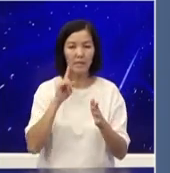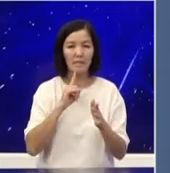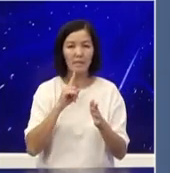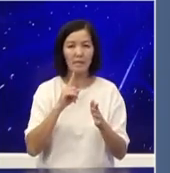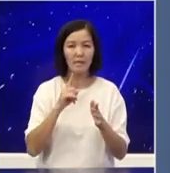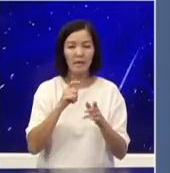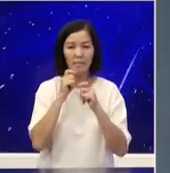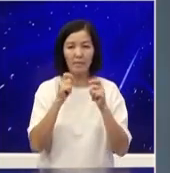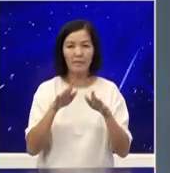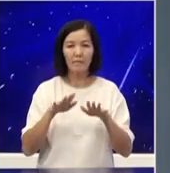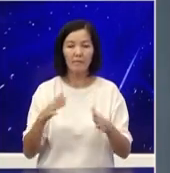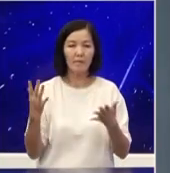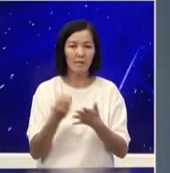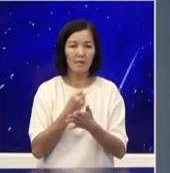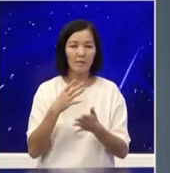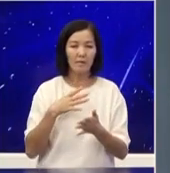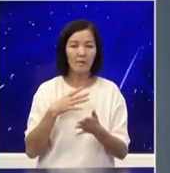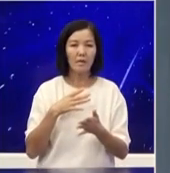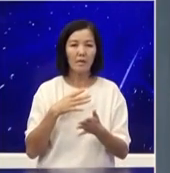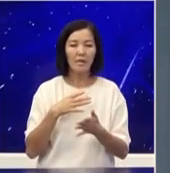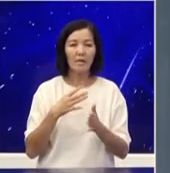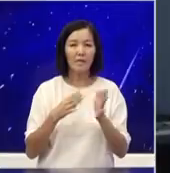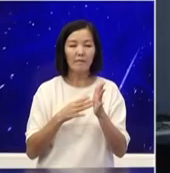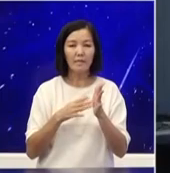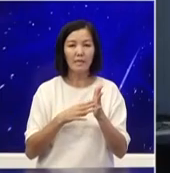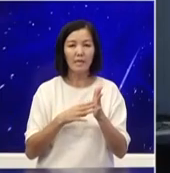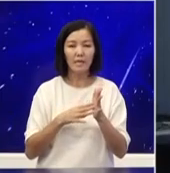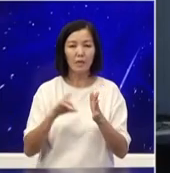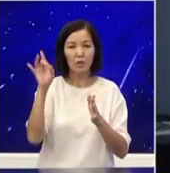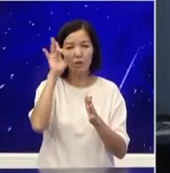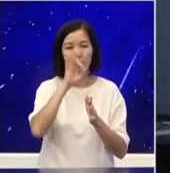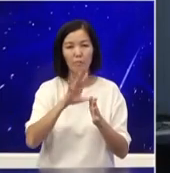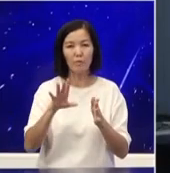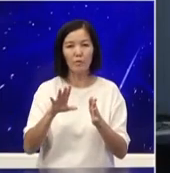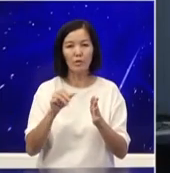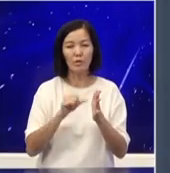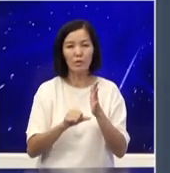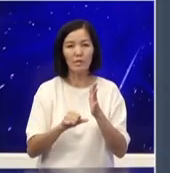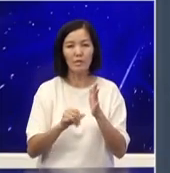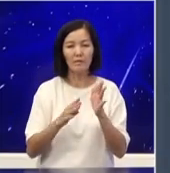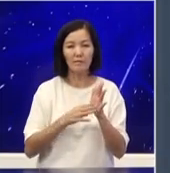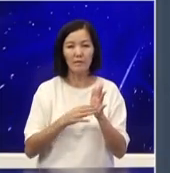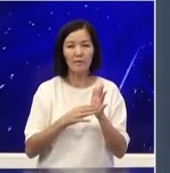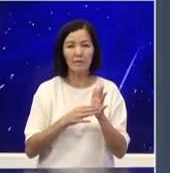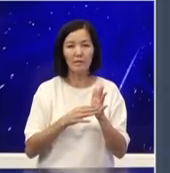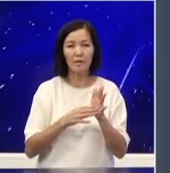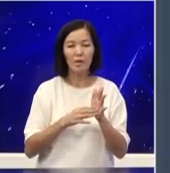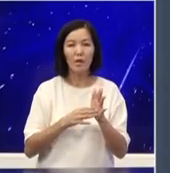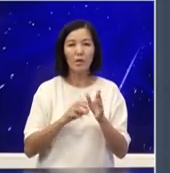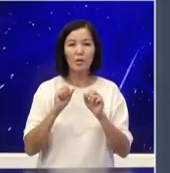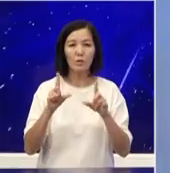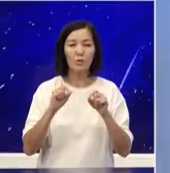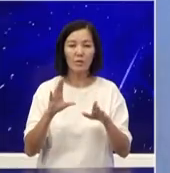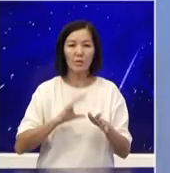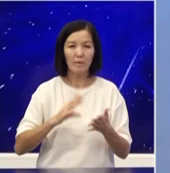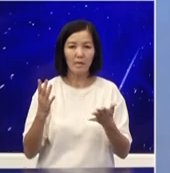занять призовые места. Абдулли Тастанов – девятикратный чемпион Азии среди ветеранов. 62-летний спортсмен намерен завоевать золото в 10-й раз и в